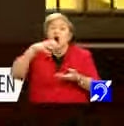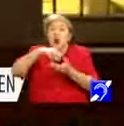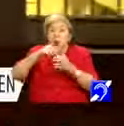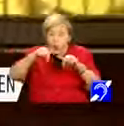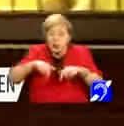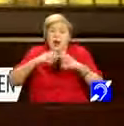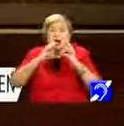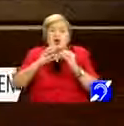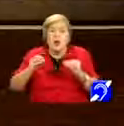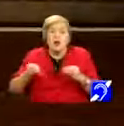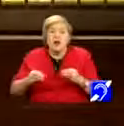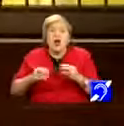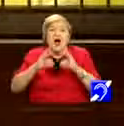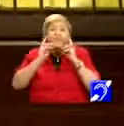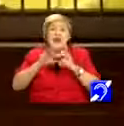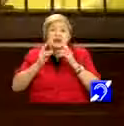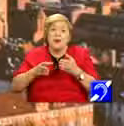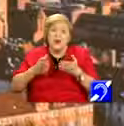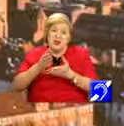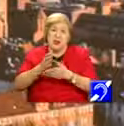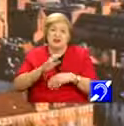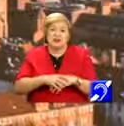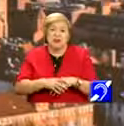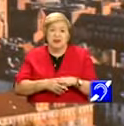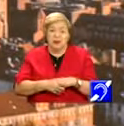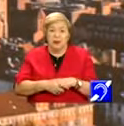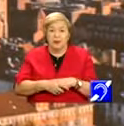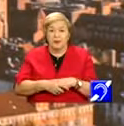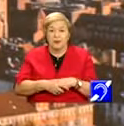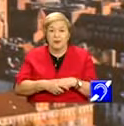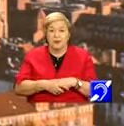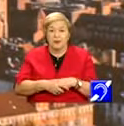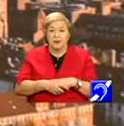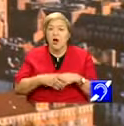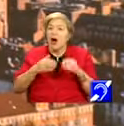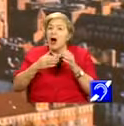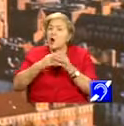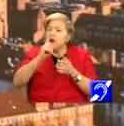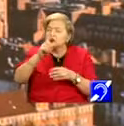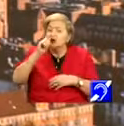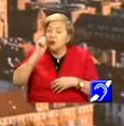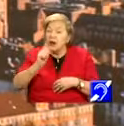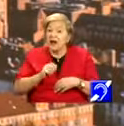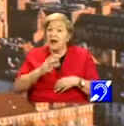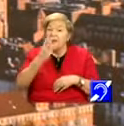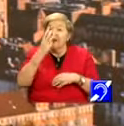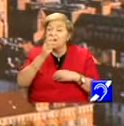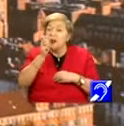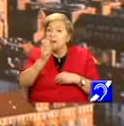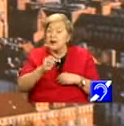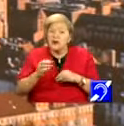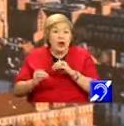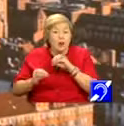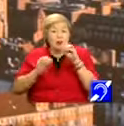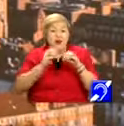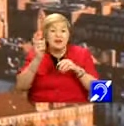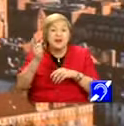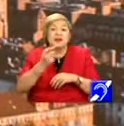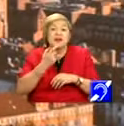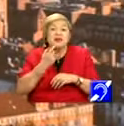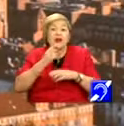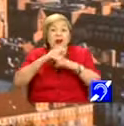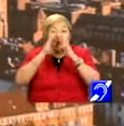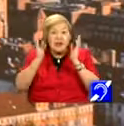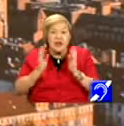în niciunul dintre spitalele din țară. Au ajuns la Seged în Ungaria și cei 3 pacienți transferați de la Timișoara în cursul